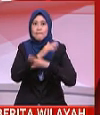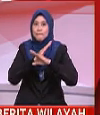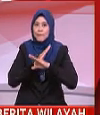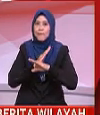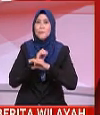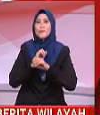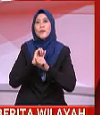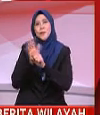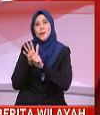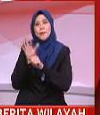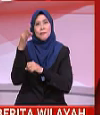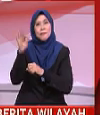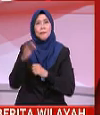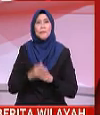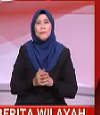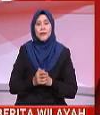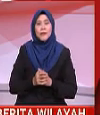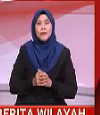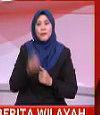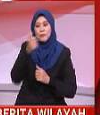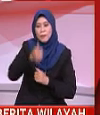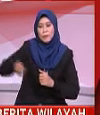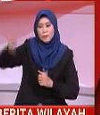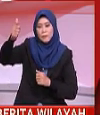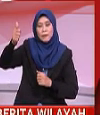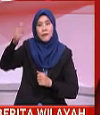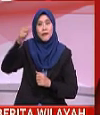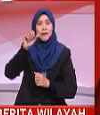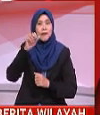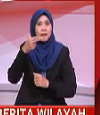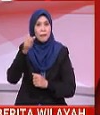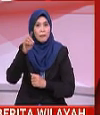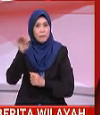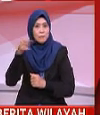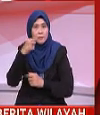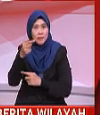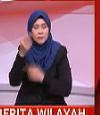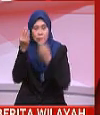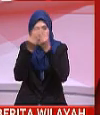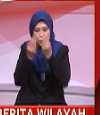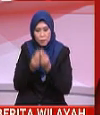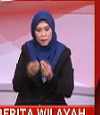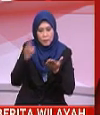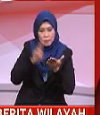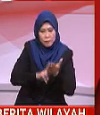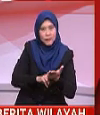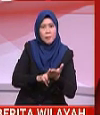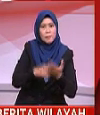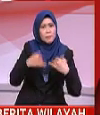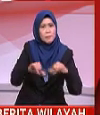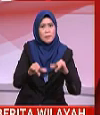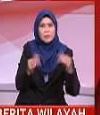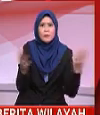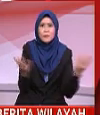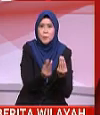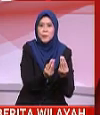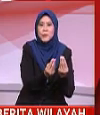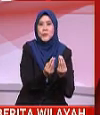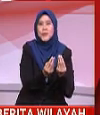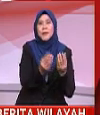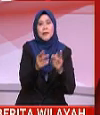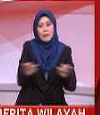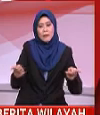COVID-19 kebangsaan. Pengarahnya Abdul Hadi Muhammad Yusof berkata, ini kerana jumlah yang mendaftar program itu masih rendah